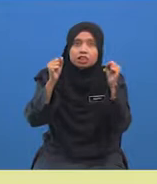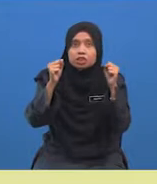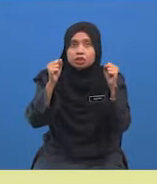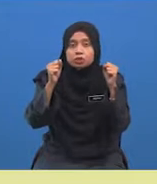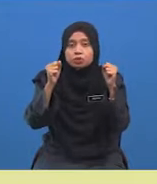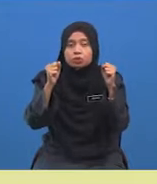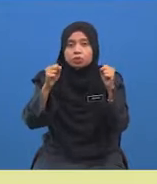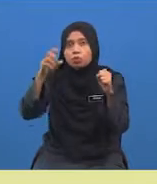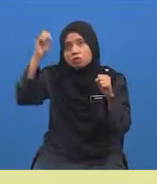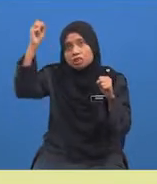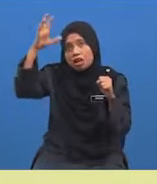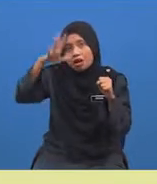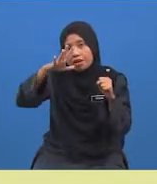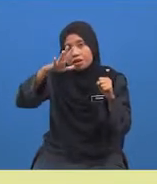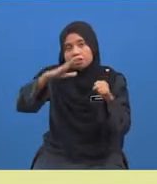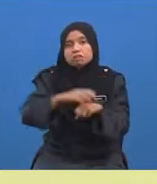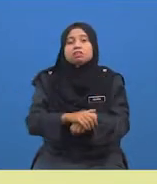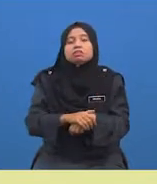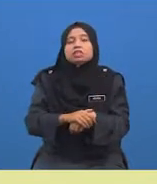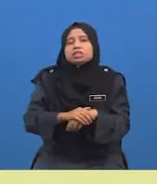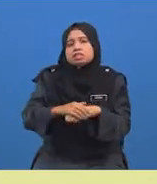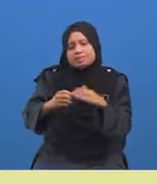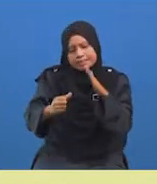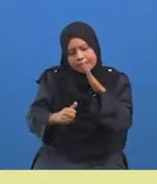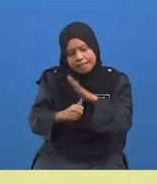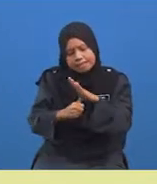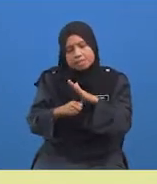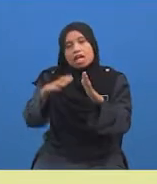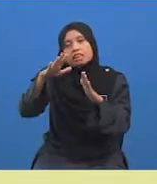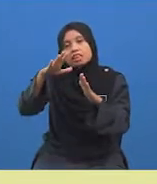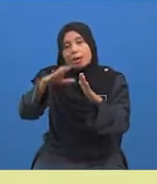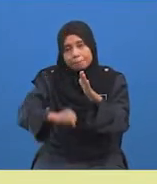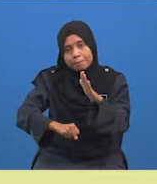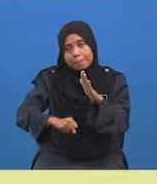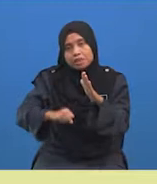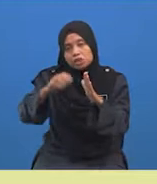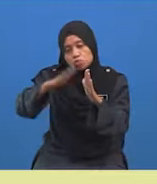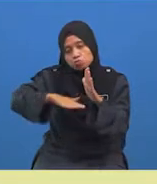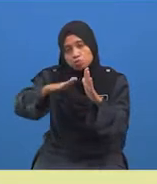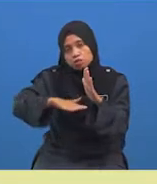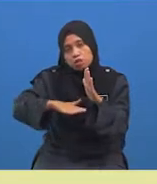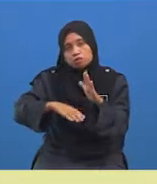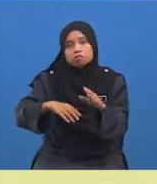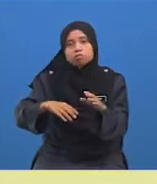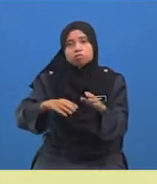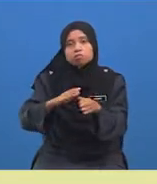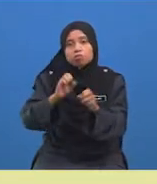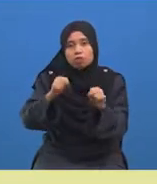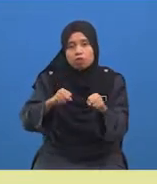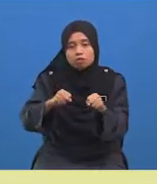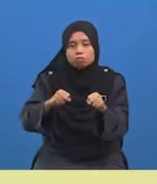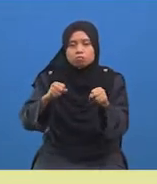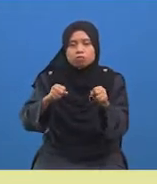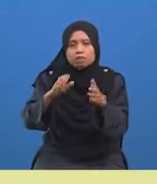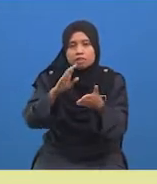dan pencahayaan yang cukup. Dengan ini, stres kerja dapat dikurangkan jika pekerja bertugas dalam